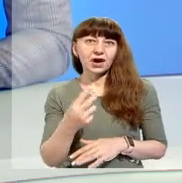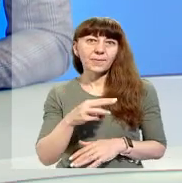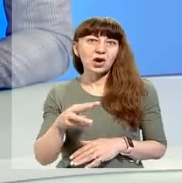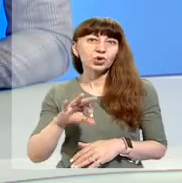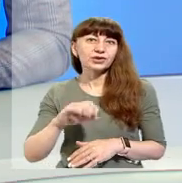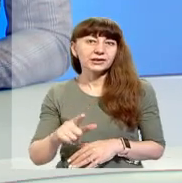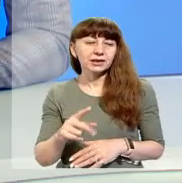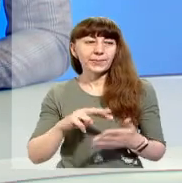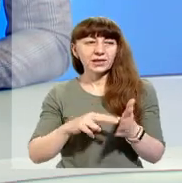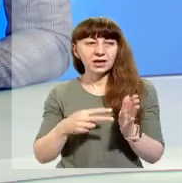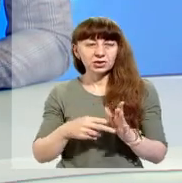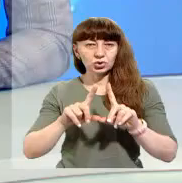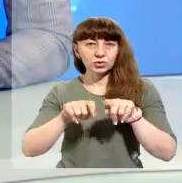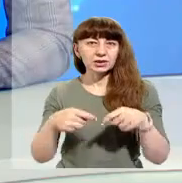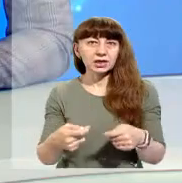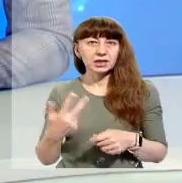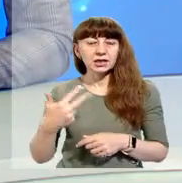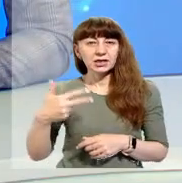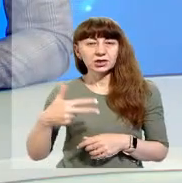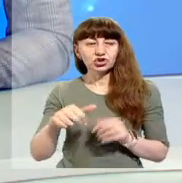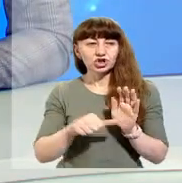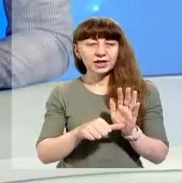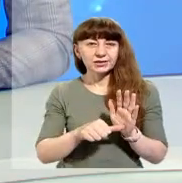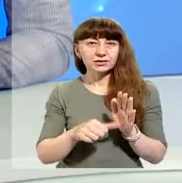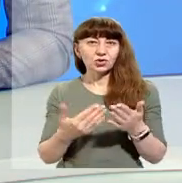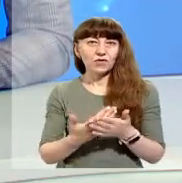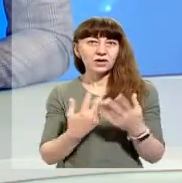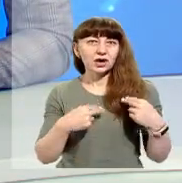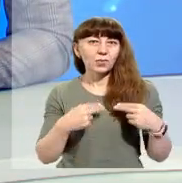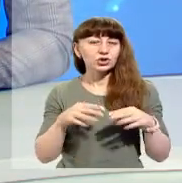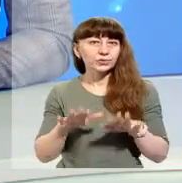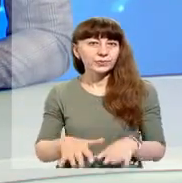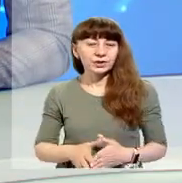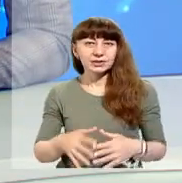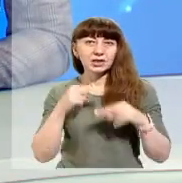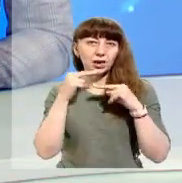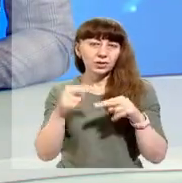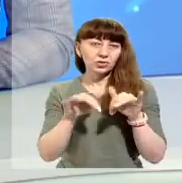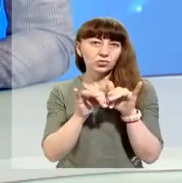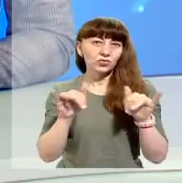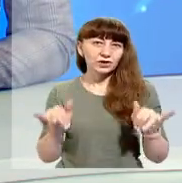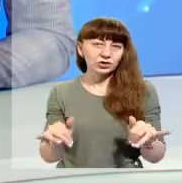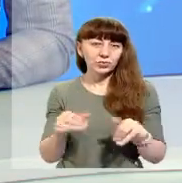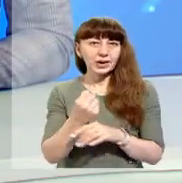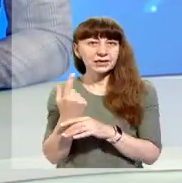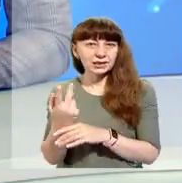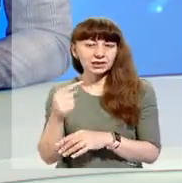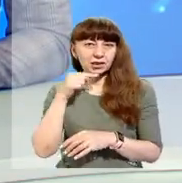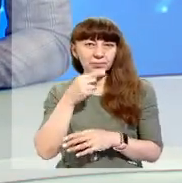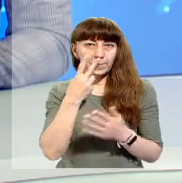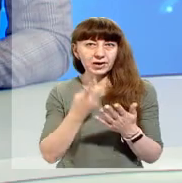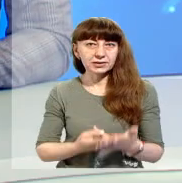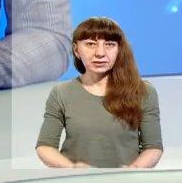құрылады деп жоспарлануда. Ауданда кейбір макроэкономикалық көрсеткіштер бойынша да өсім байқалады. Әсіресе ауыл шаруашылығы саласында